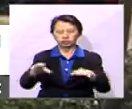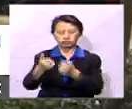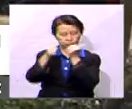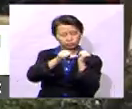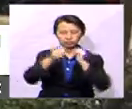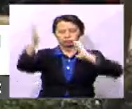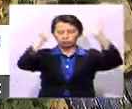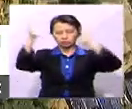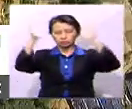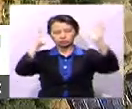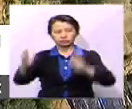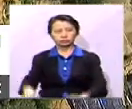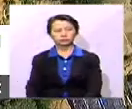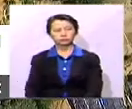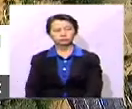Malaysia.